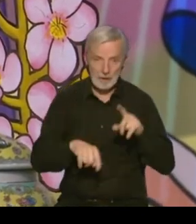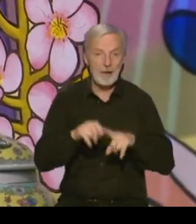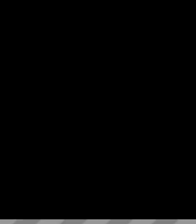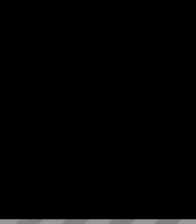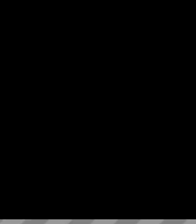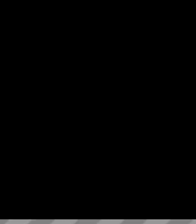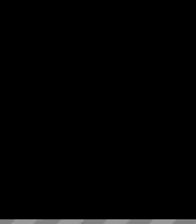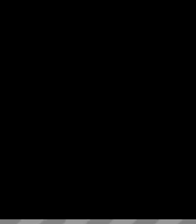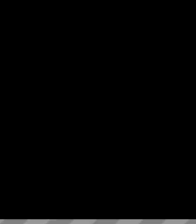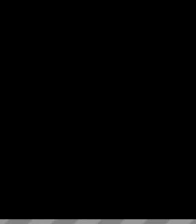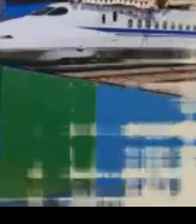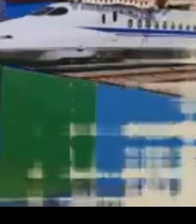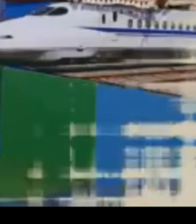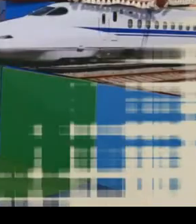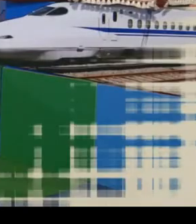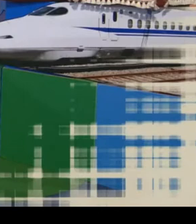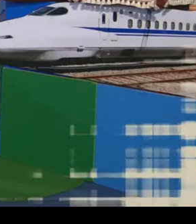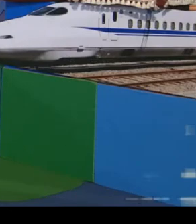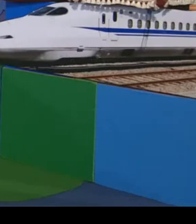uvidíte.